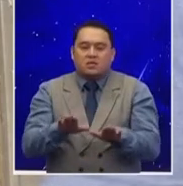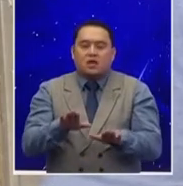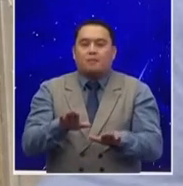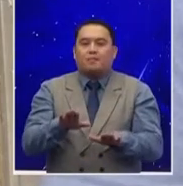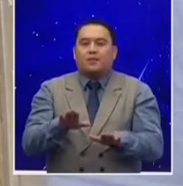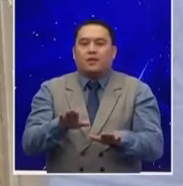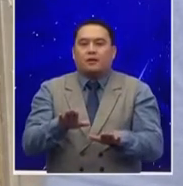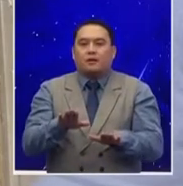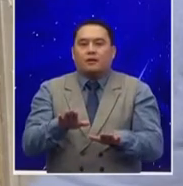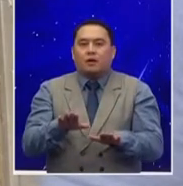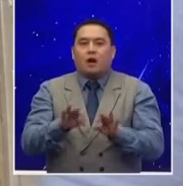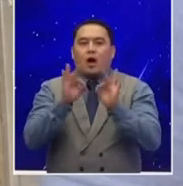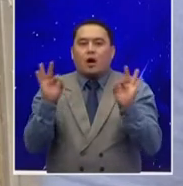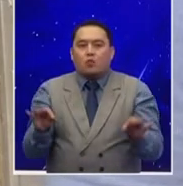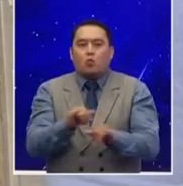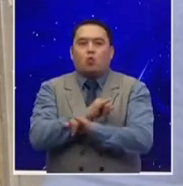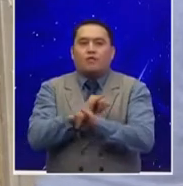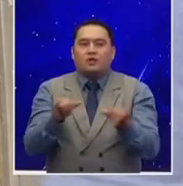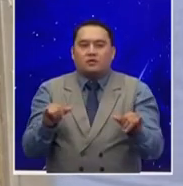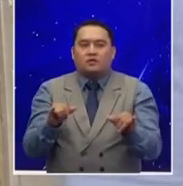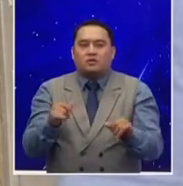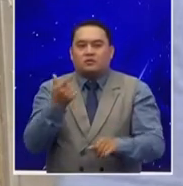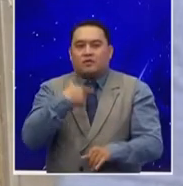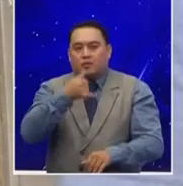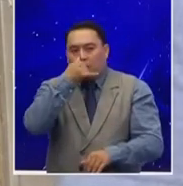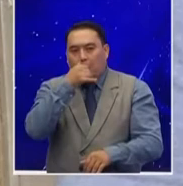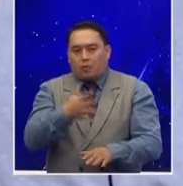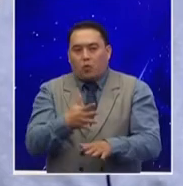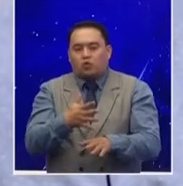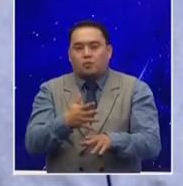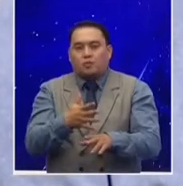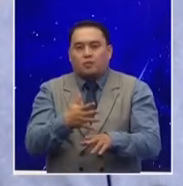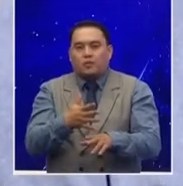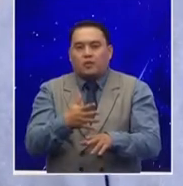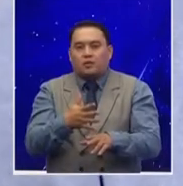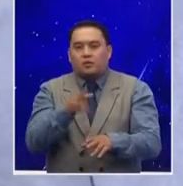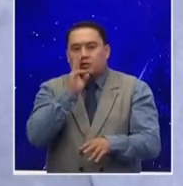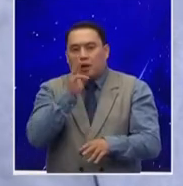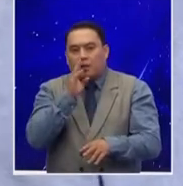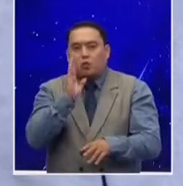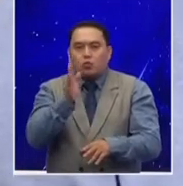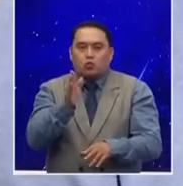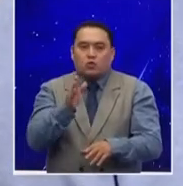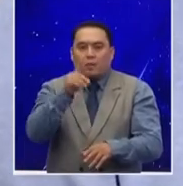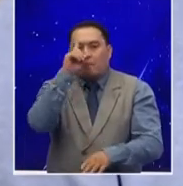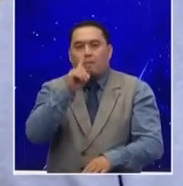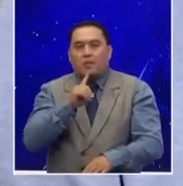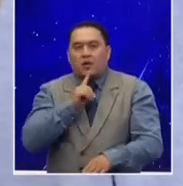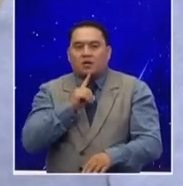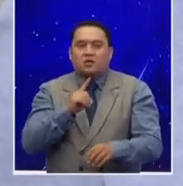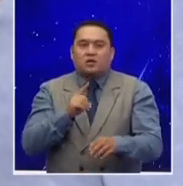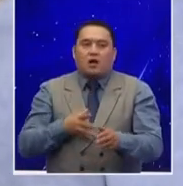ну, объемы увеличиваются, и мы просто своими силами не справляемся. И заработная плата либо будет месячная, либо мы